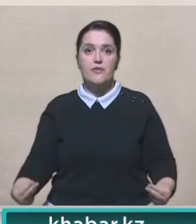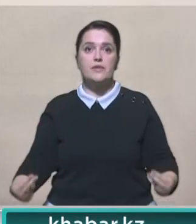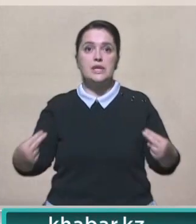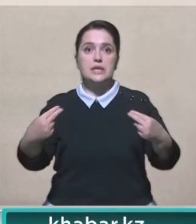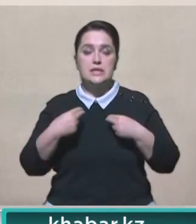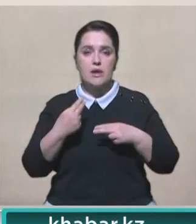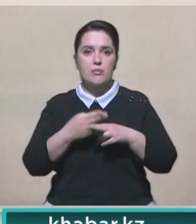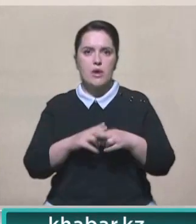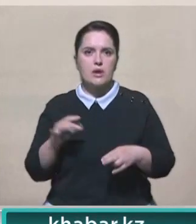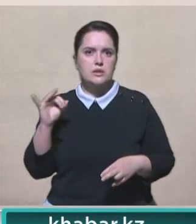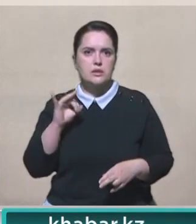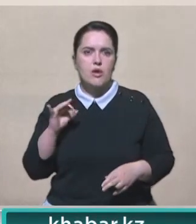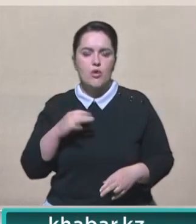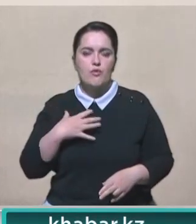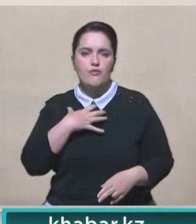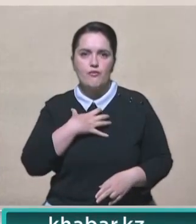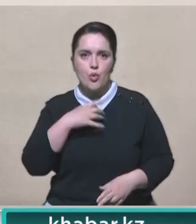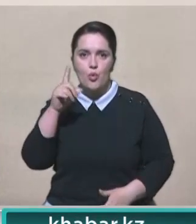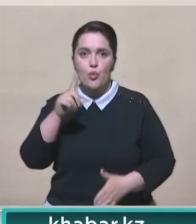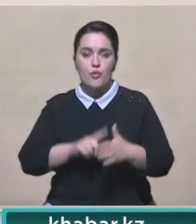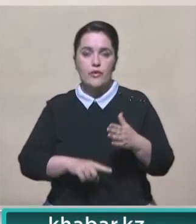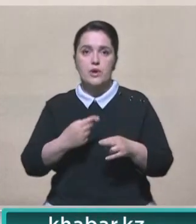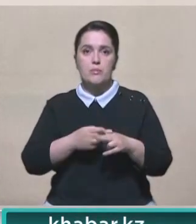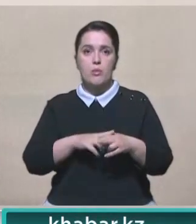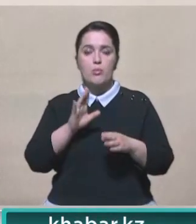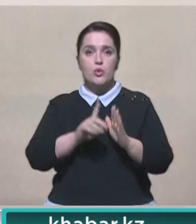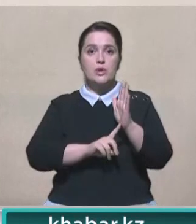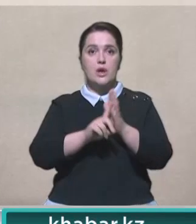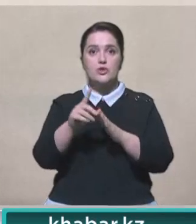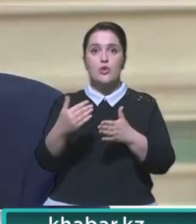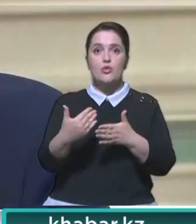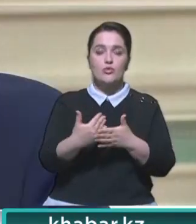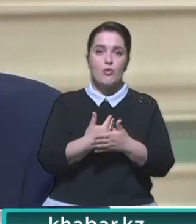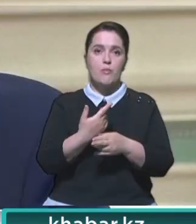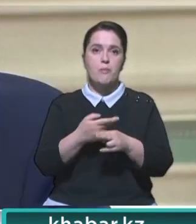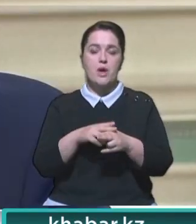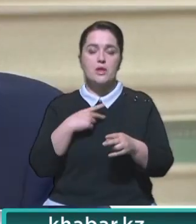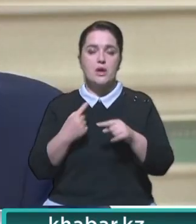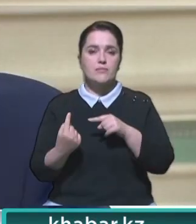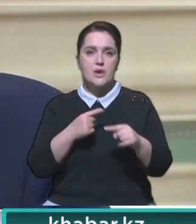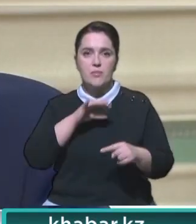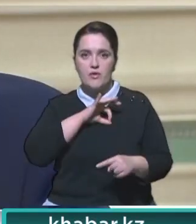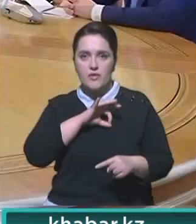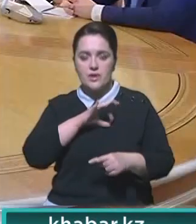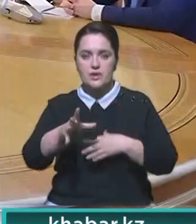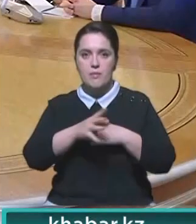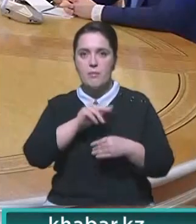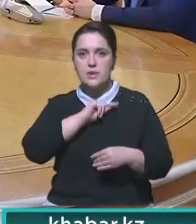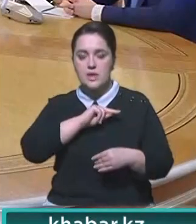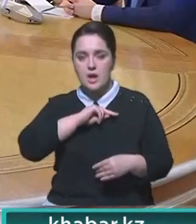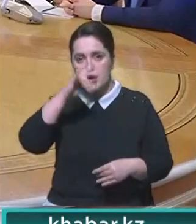страну это историческое событие уверен этот визит станет началом новой вехи в нашем взаимовыгодном сотрудничестве